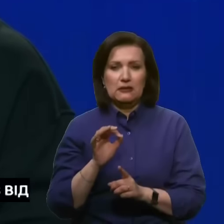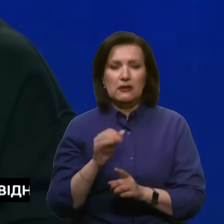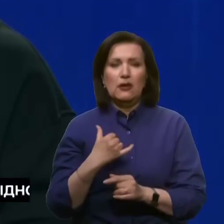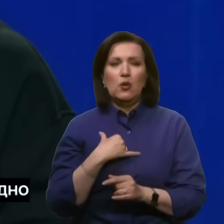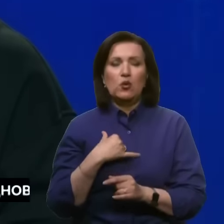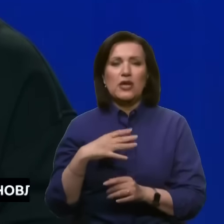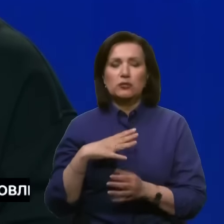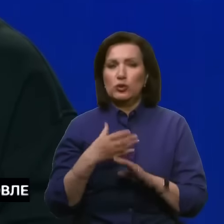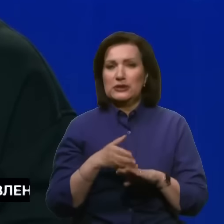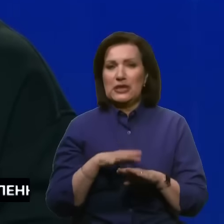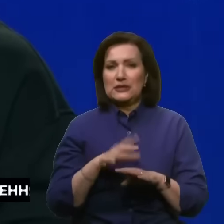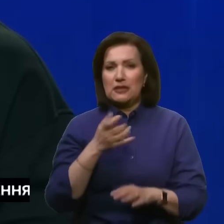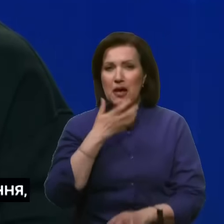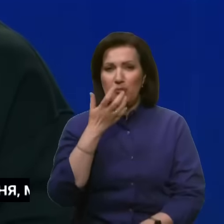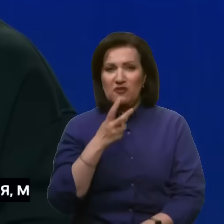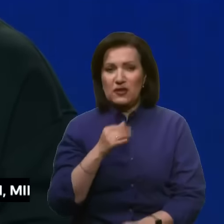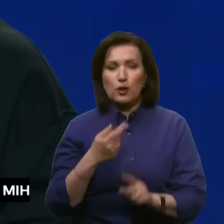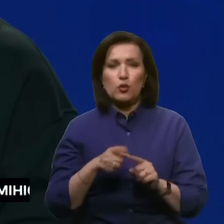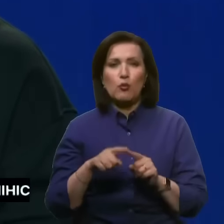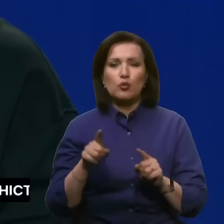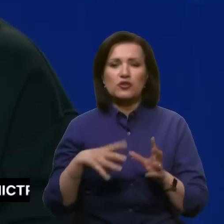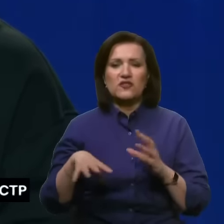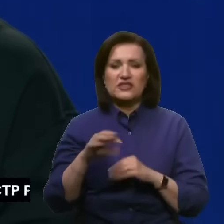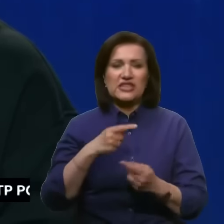У нас були складнощі на півдні, тому що